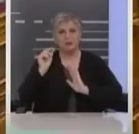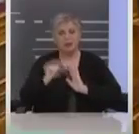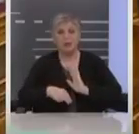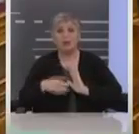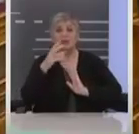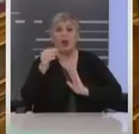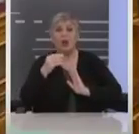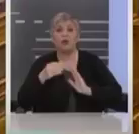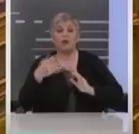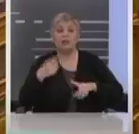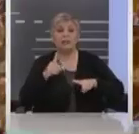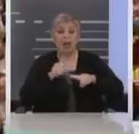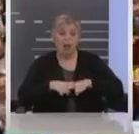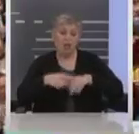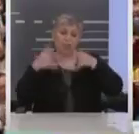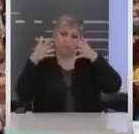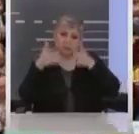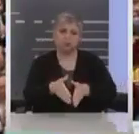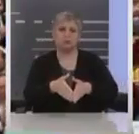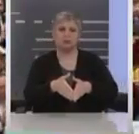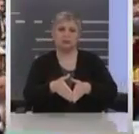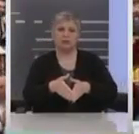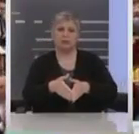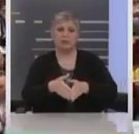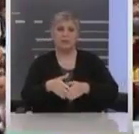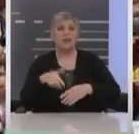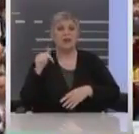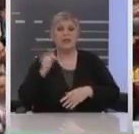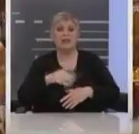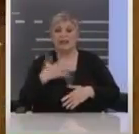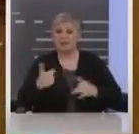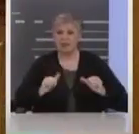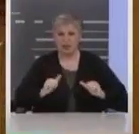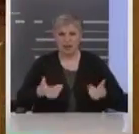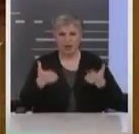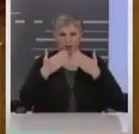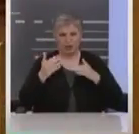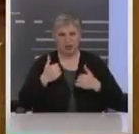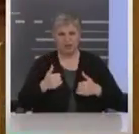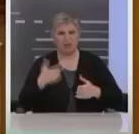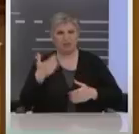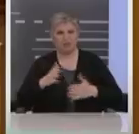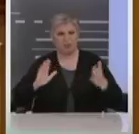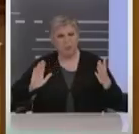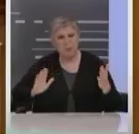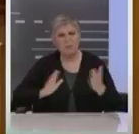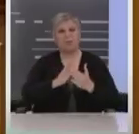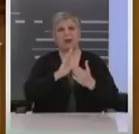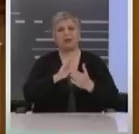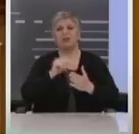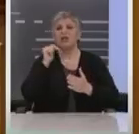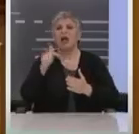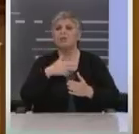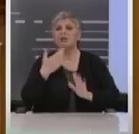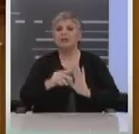παραμύθι. Εσείς που δεν έχετε το θάρρος να βγείτε και να πείτε θα συγκρουστούμε και θα επαναδιαπραγματευτούμε τη